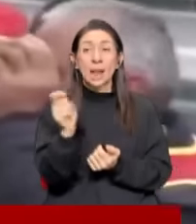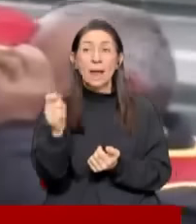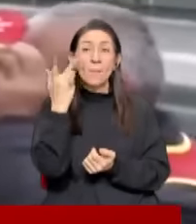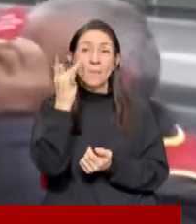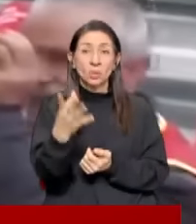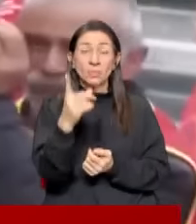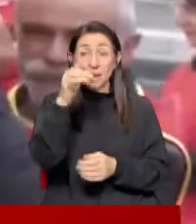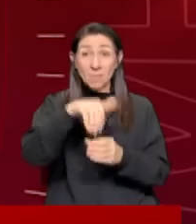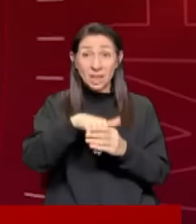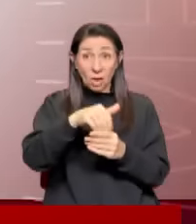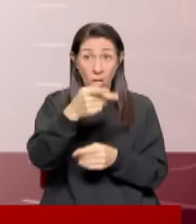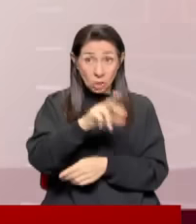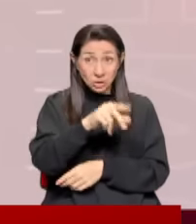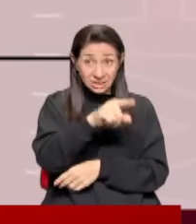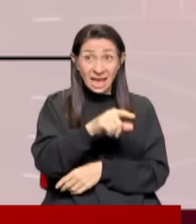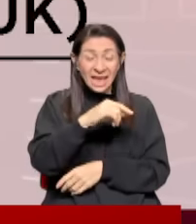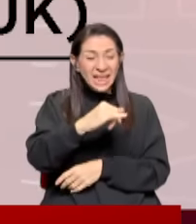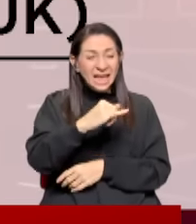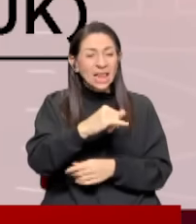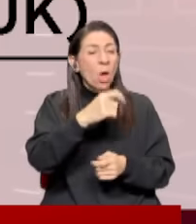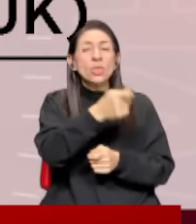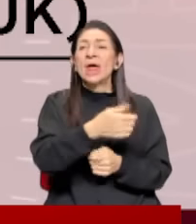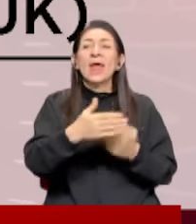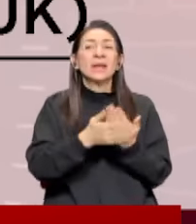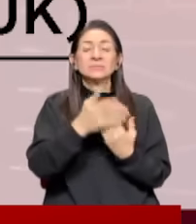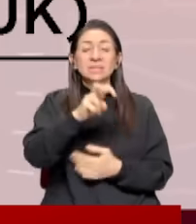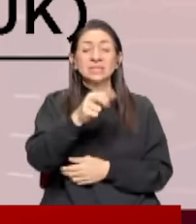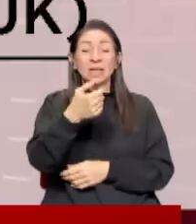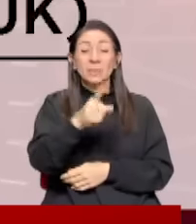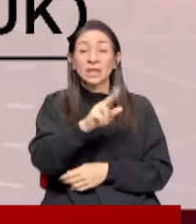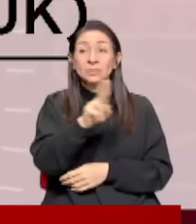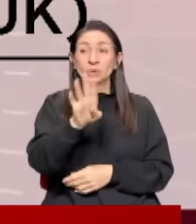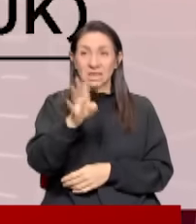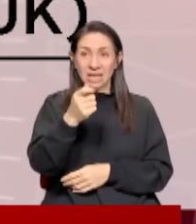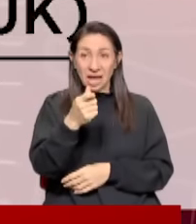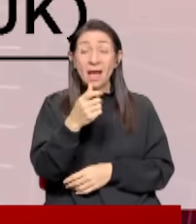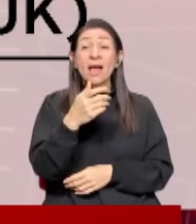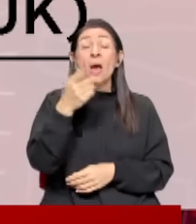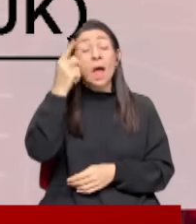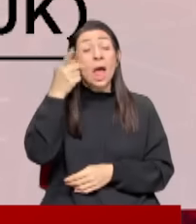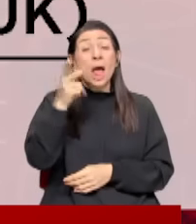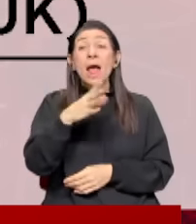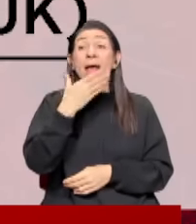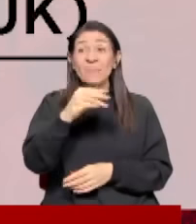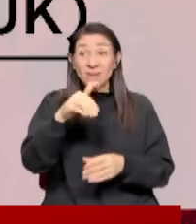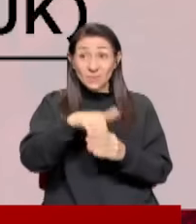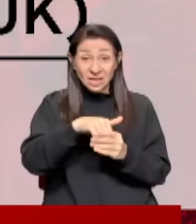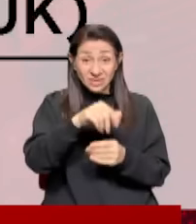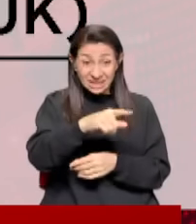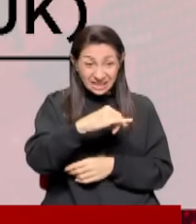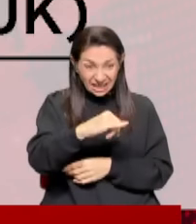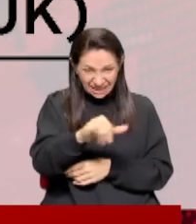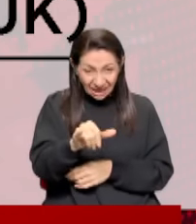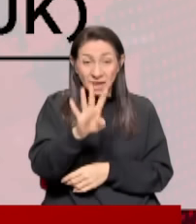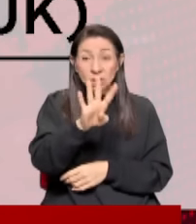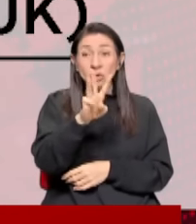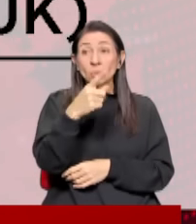oldu. Bir milletvekili vefat ederse yakınlarına ödenen yardım 86.740 lira. Vefat eden emekli milletvekilinin